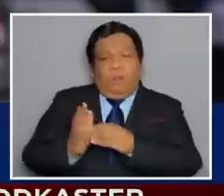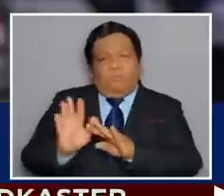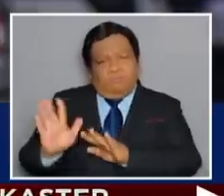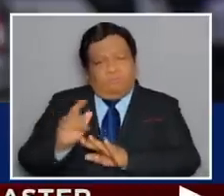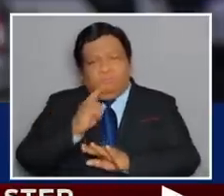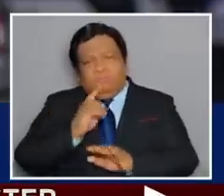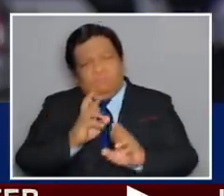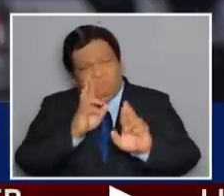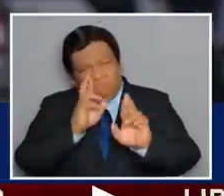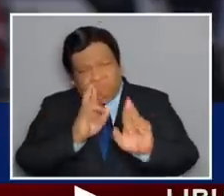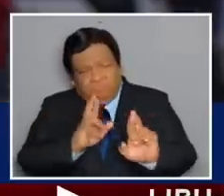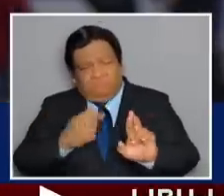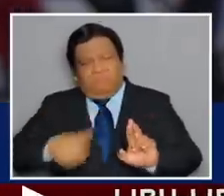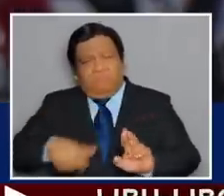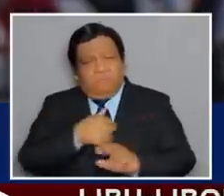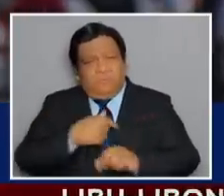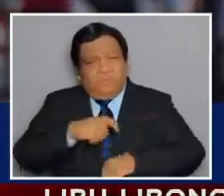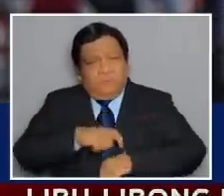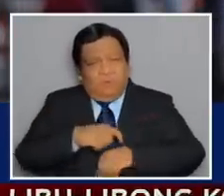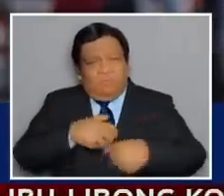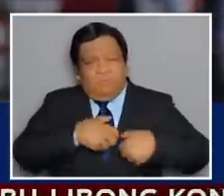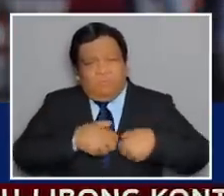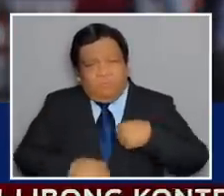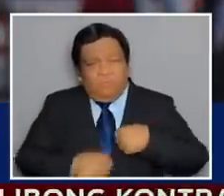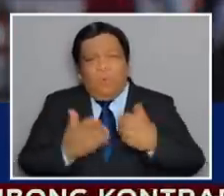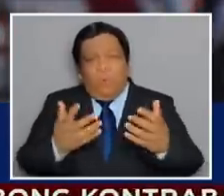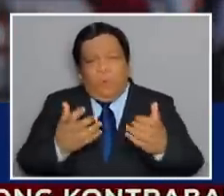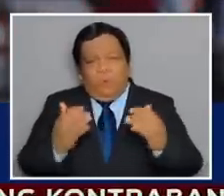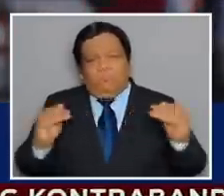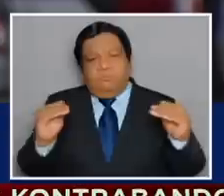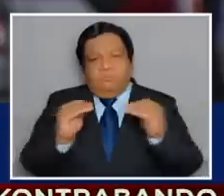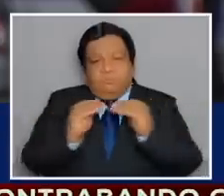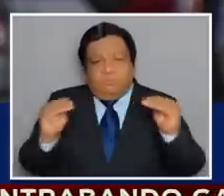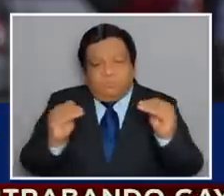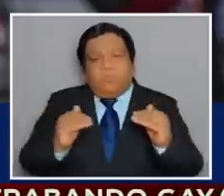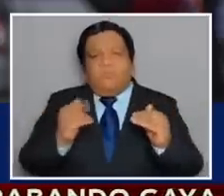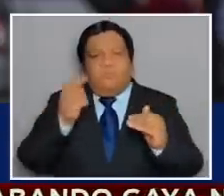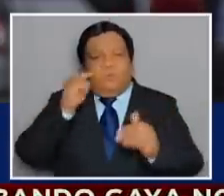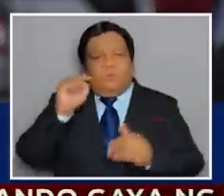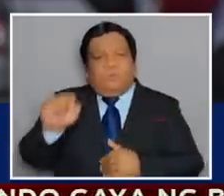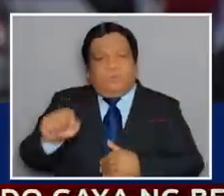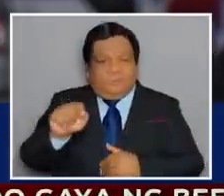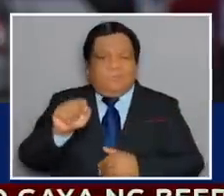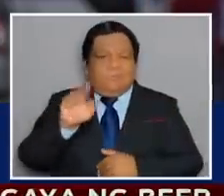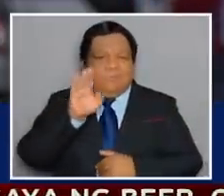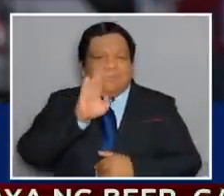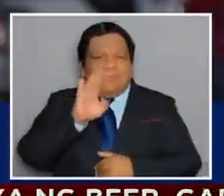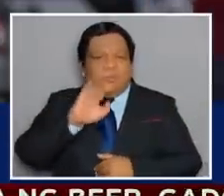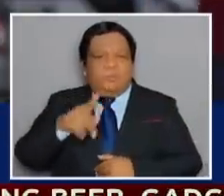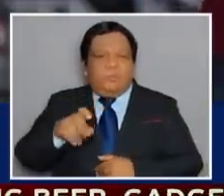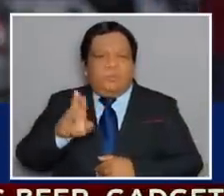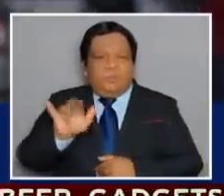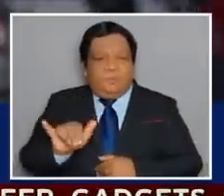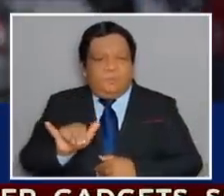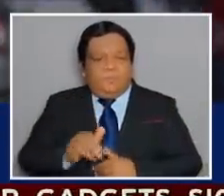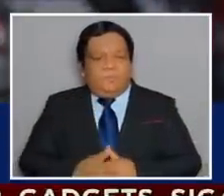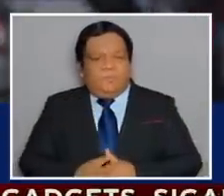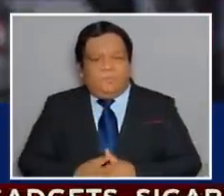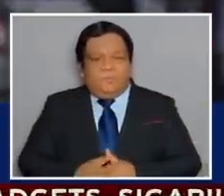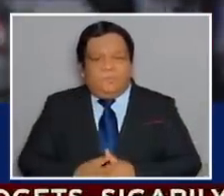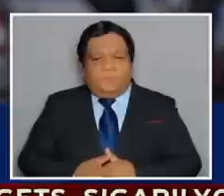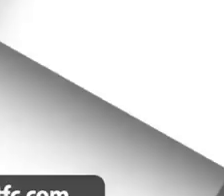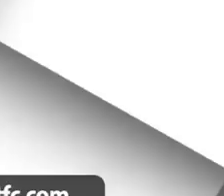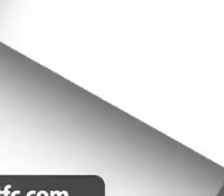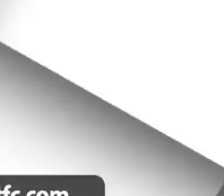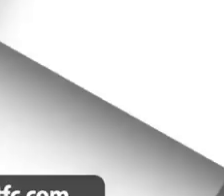kanilang pagdadalamhati at ang kagustuhang makamit ang hustisya para kay Percy. Mike Davalio, ABS-CBN News.